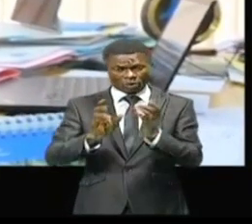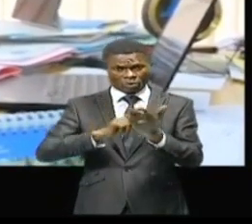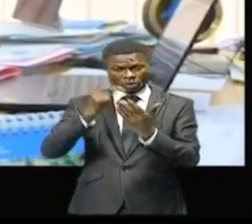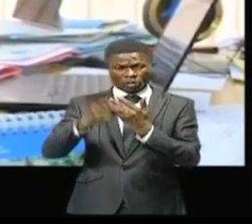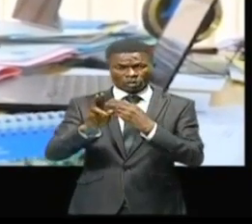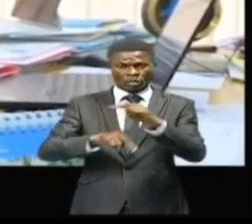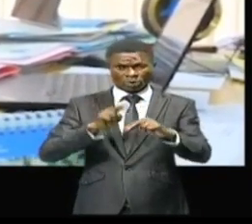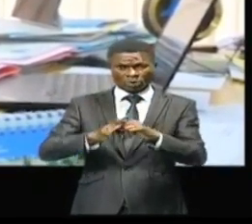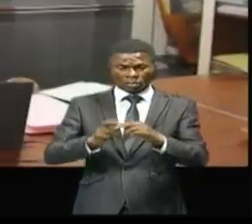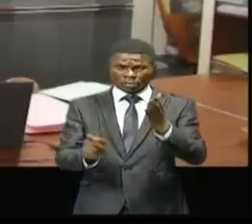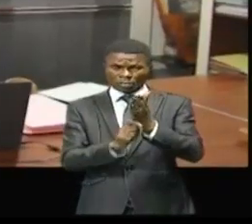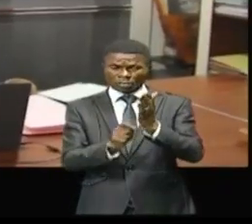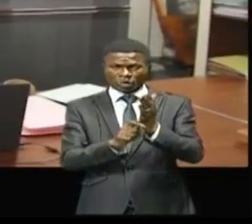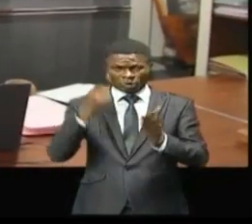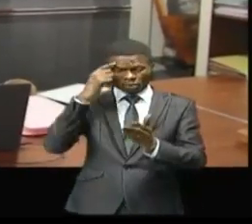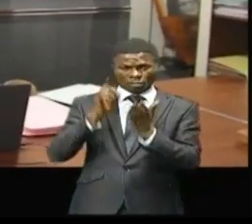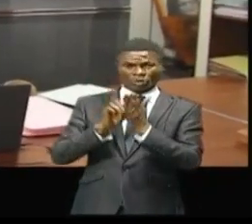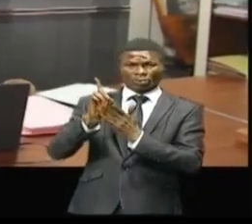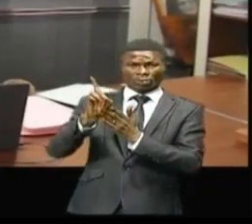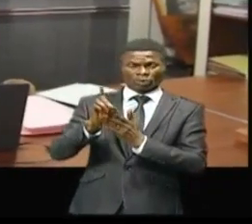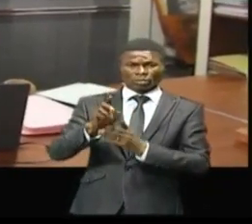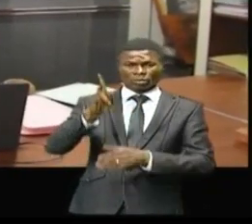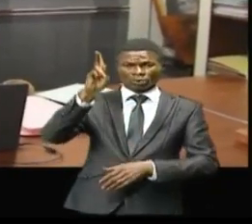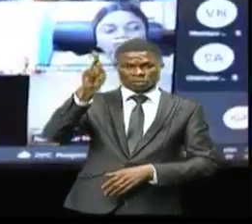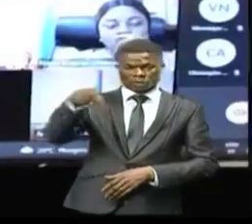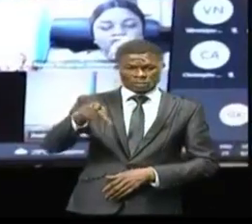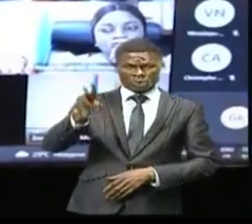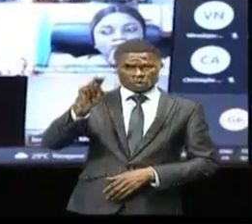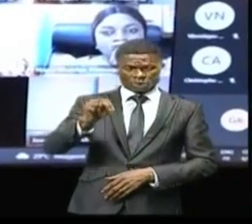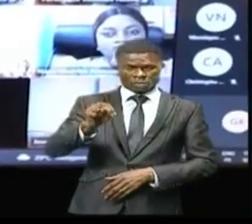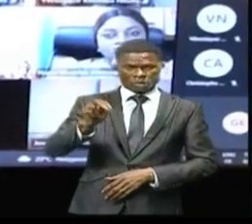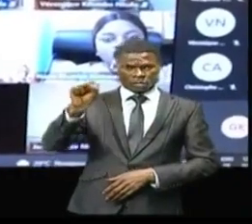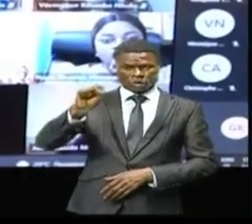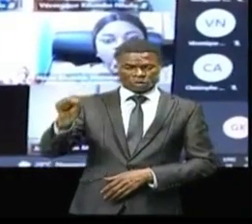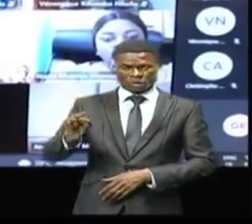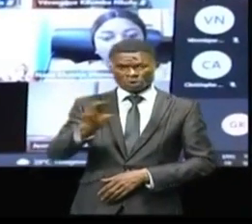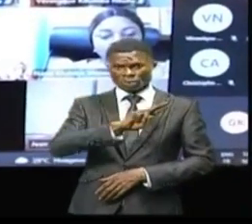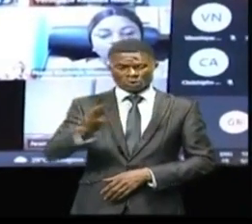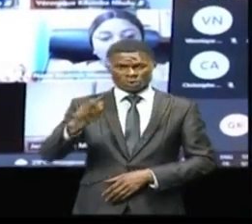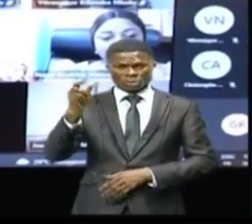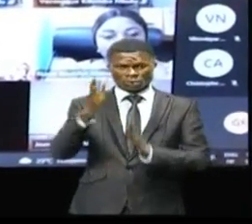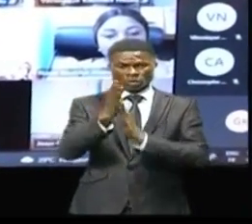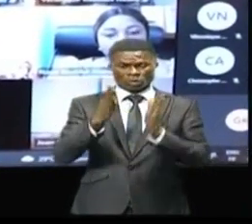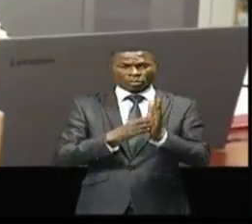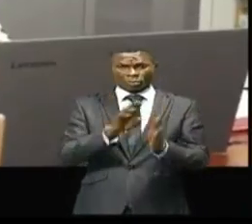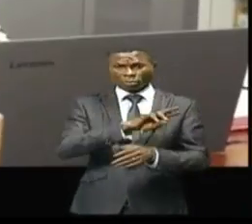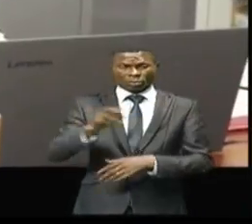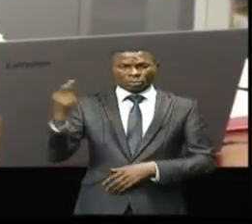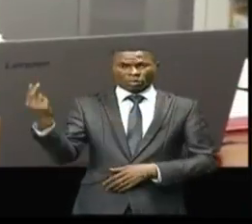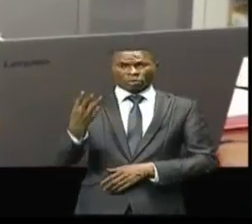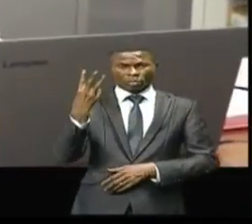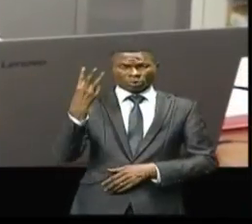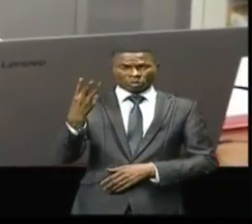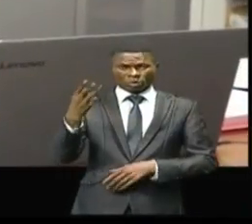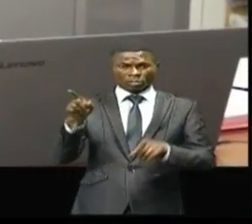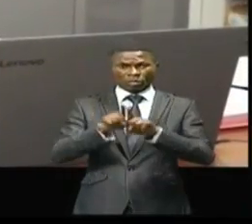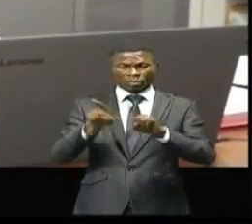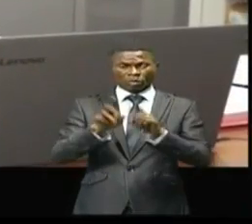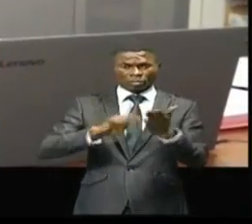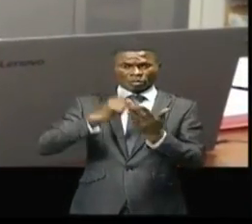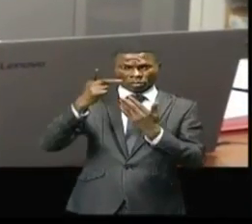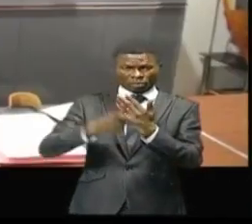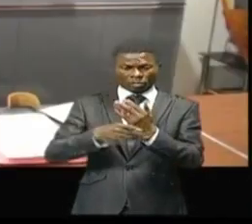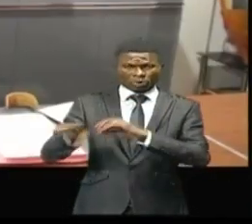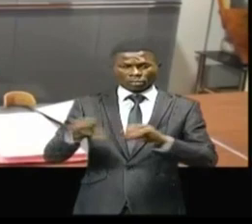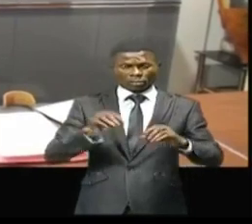national stratégique de développement PNSD 2019-2023 et en phase avec le programme d'action